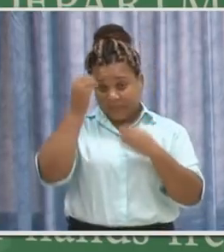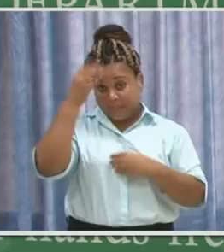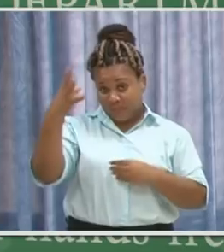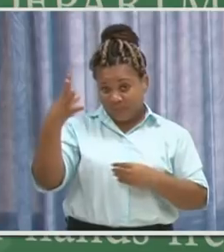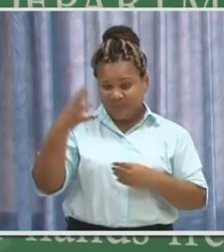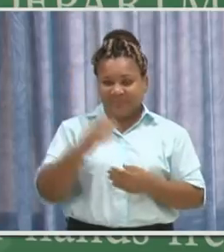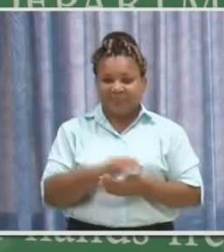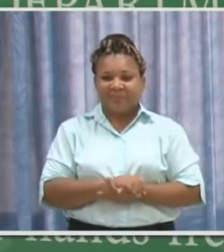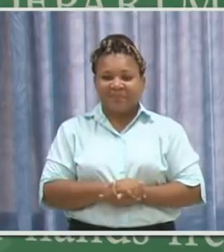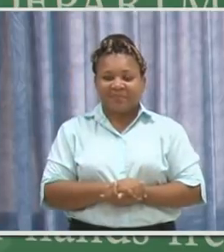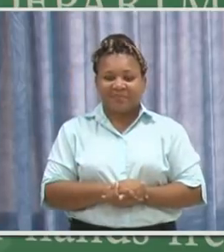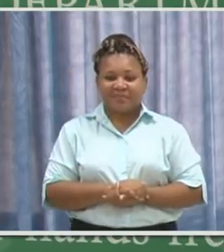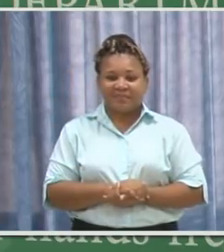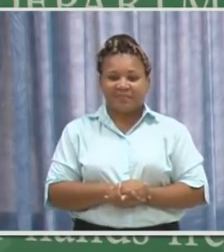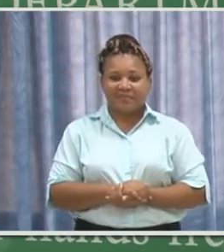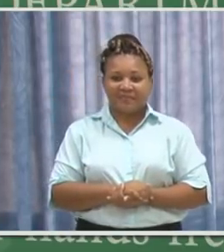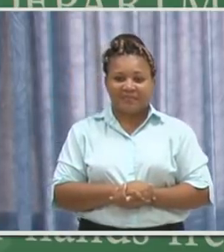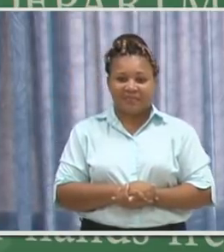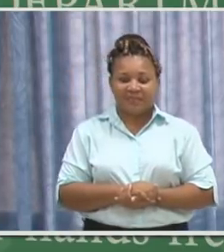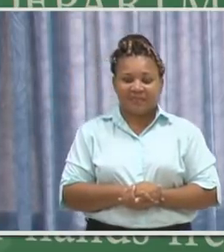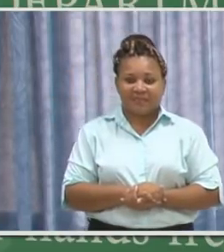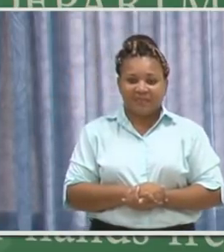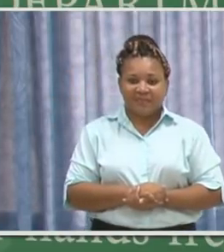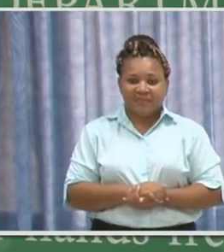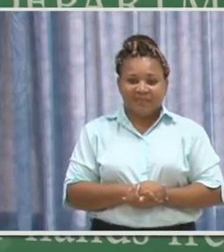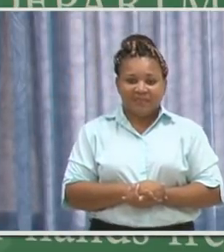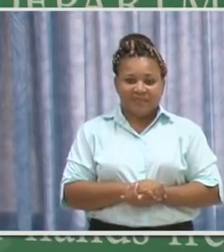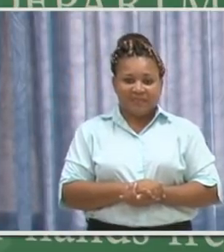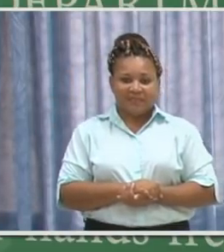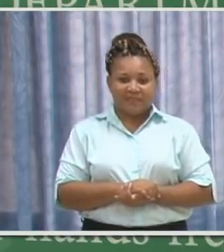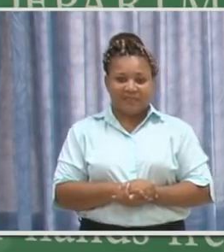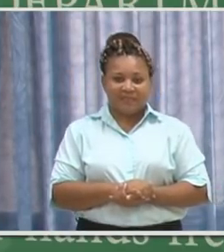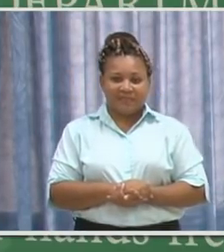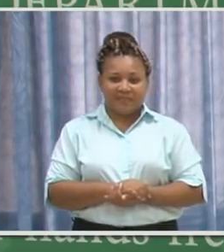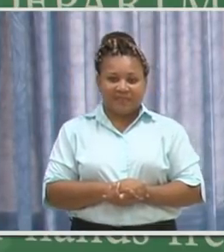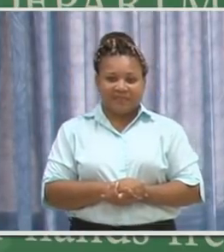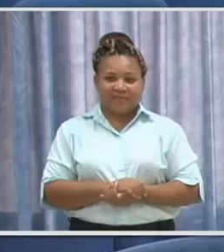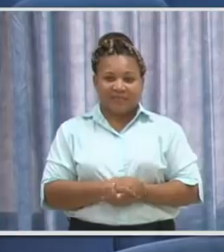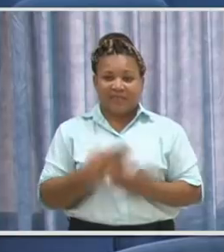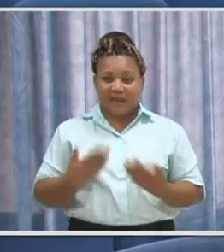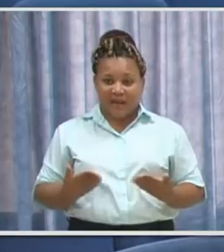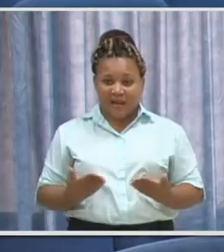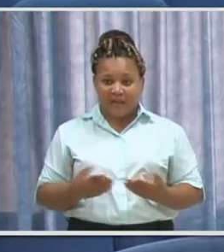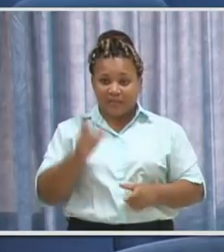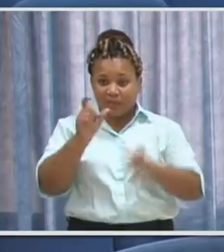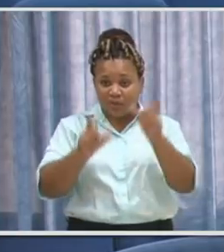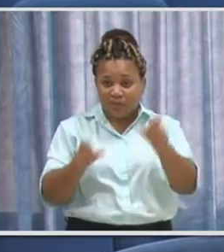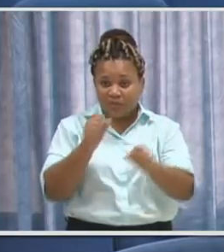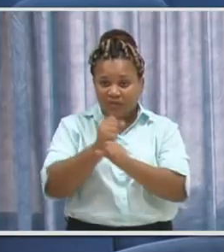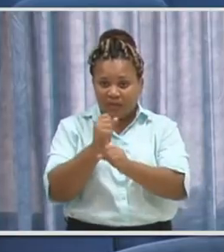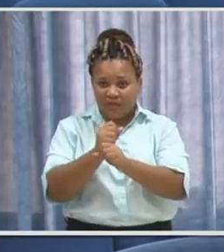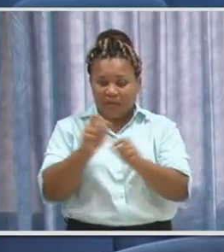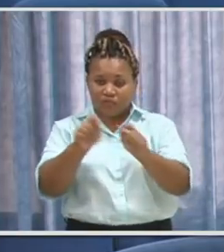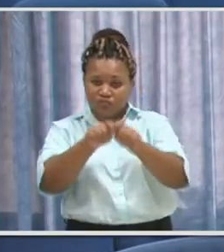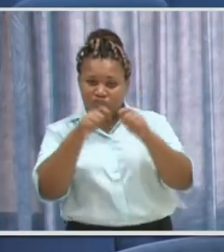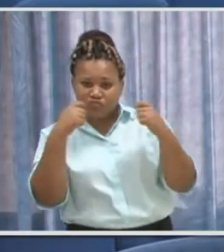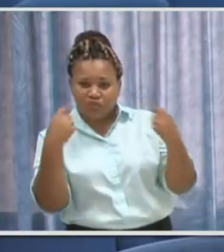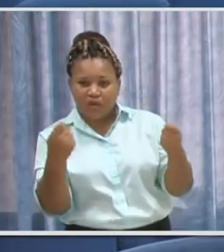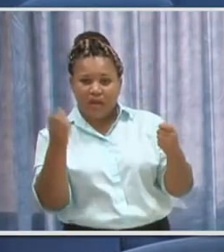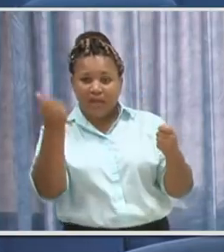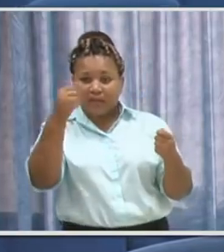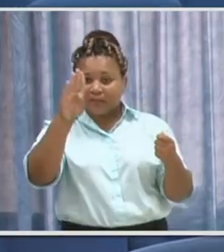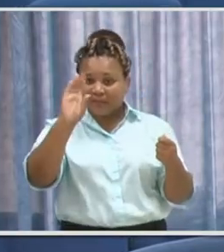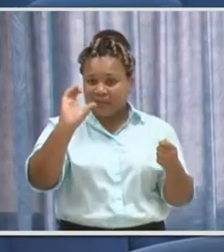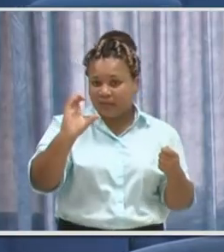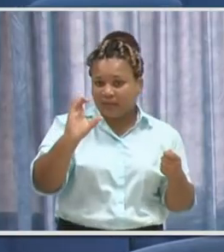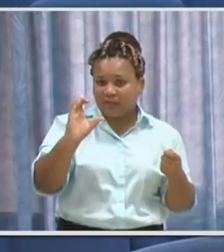bien formé. Nous sur au commencement que mais Facebook type envoyer message partout partout mais comme là ou pas beaucoup ça nous un peuple qui